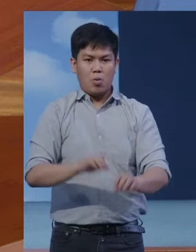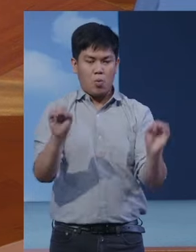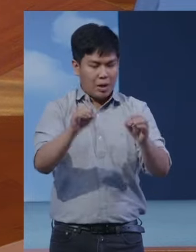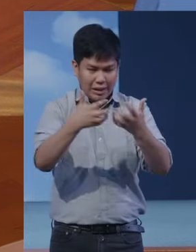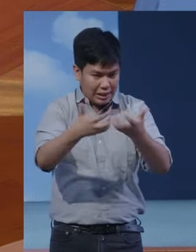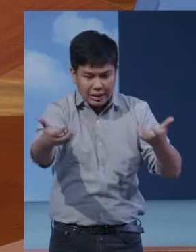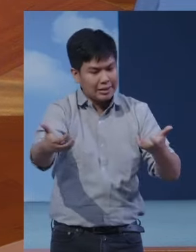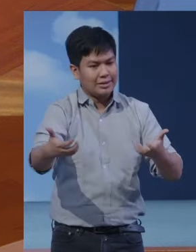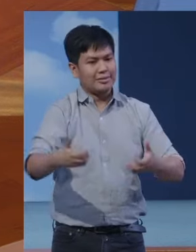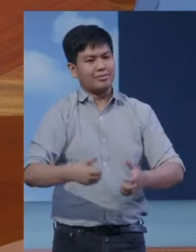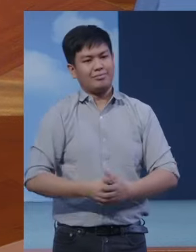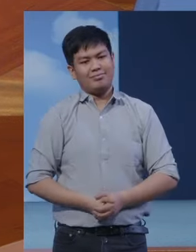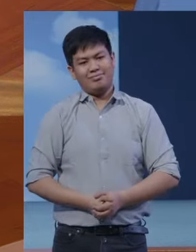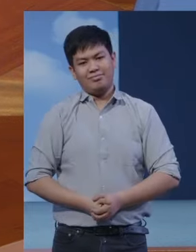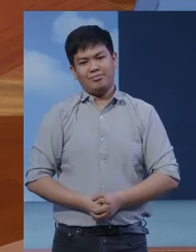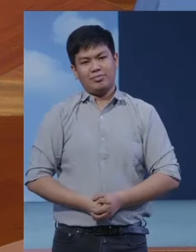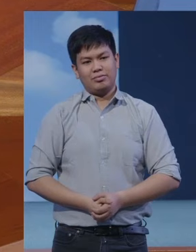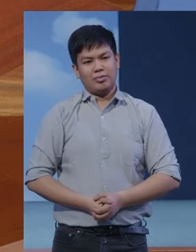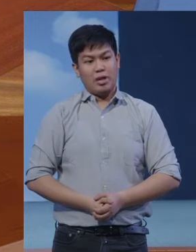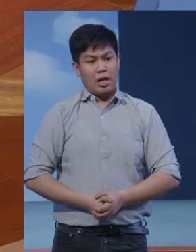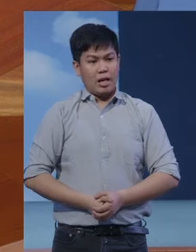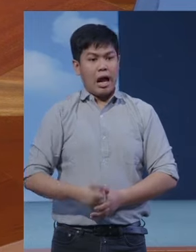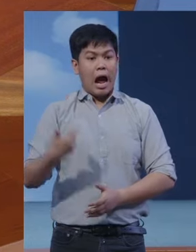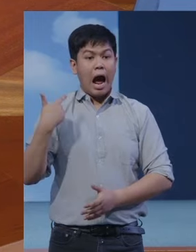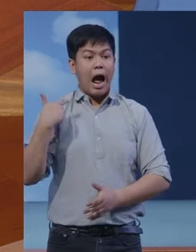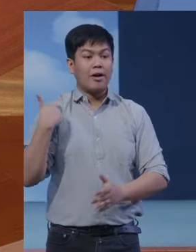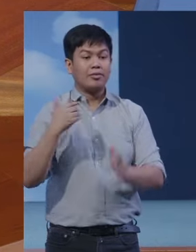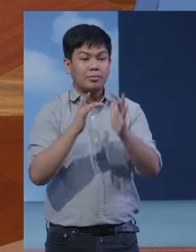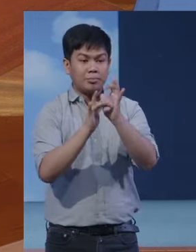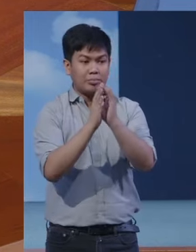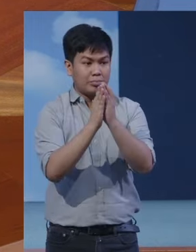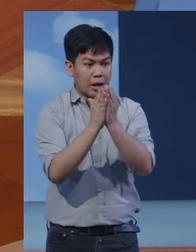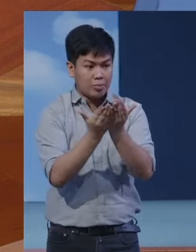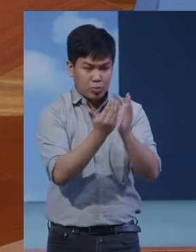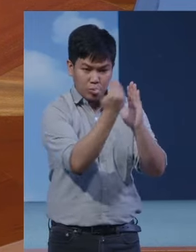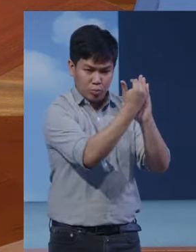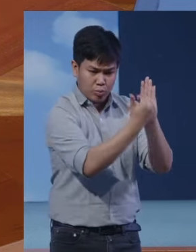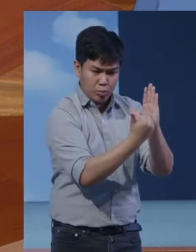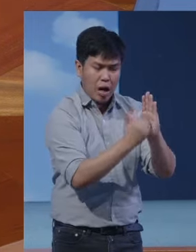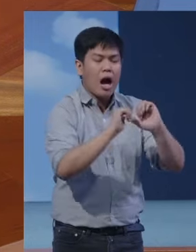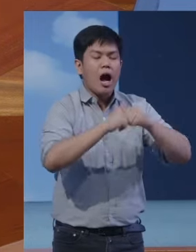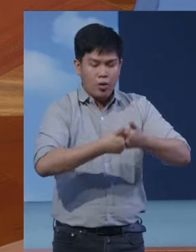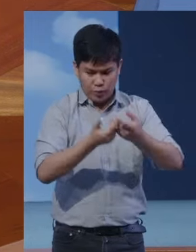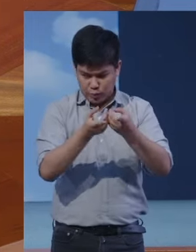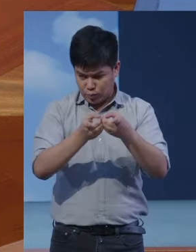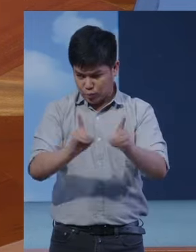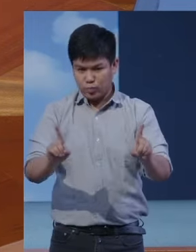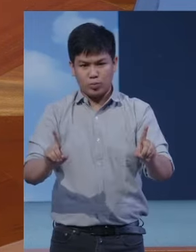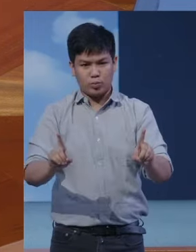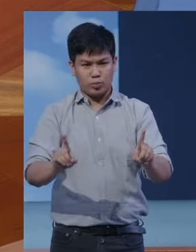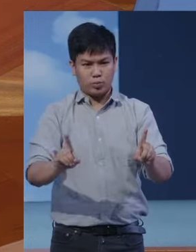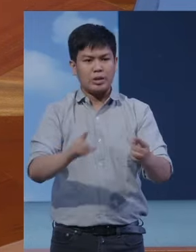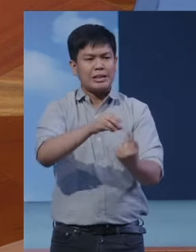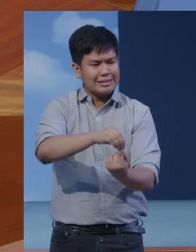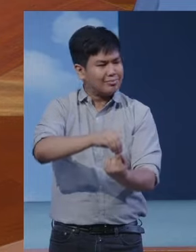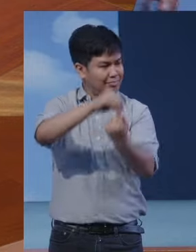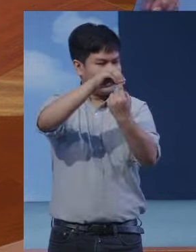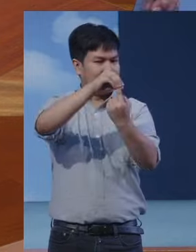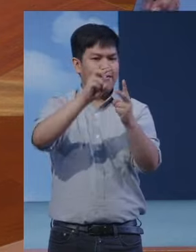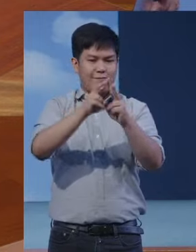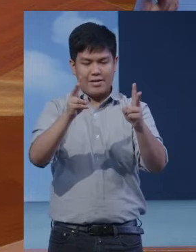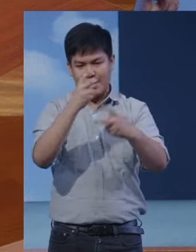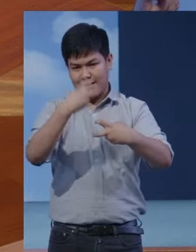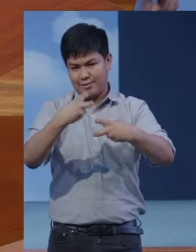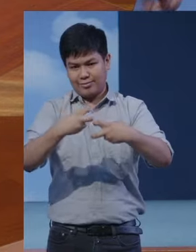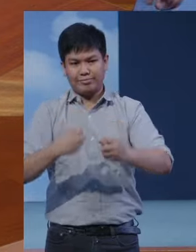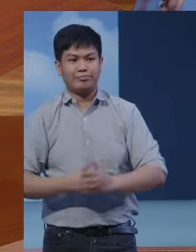except except ito may mga mga biblical na dahilan sa paghihiwalay ang una po ay ang